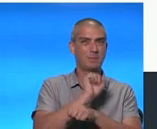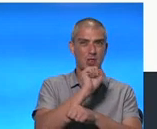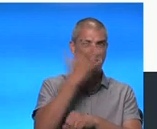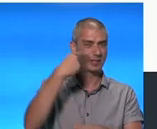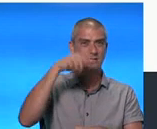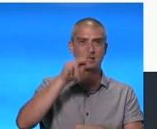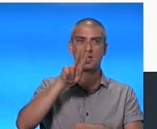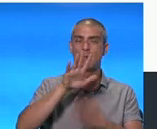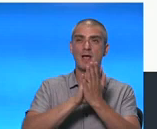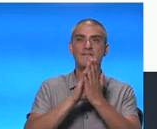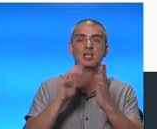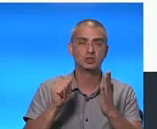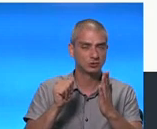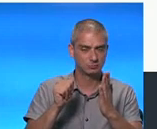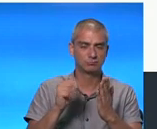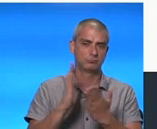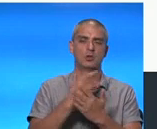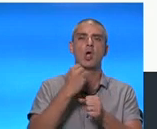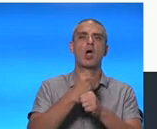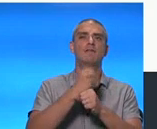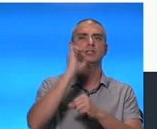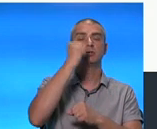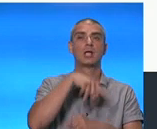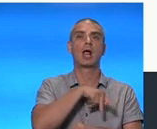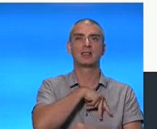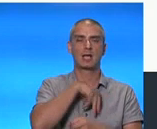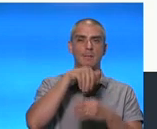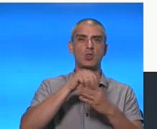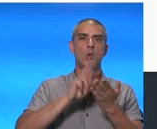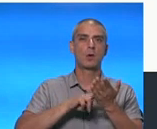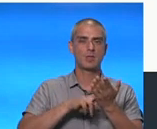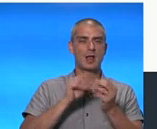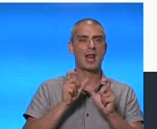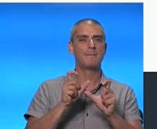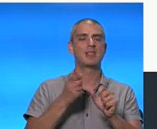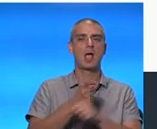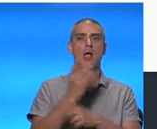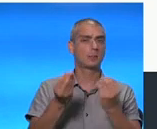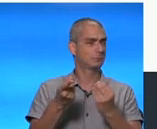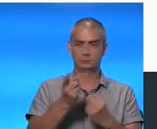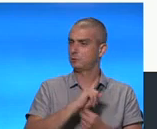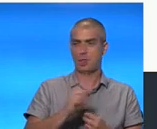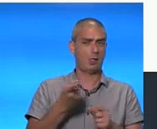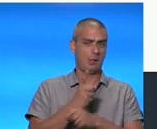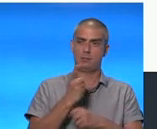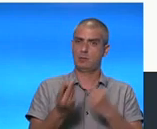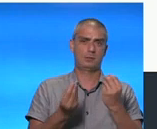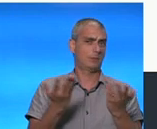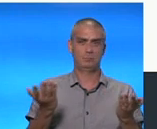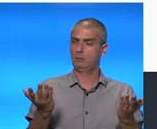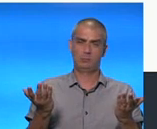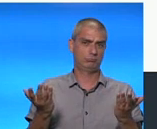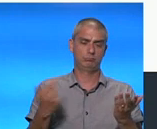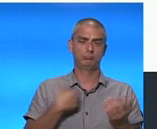בינואר 2016 נקבה על ידי עובדת סוציאלית האחראית בקופת החולים על מניעת התרדה מינית שלא מדובר בהטרדה מינית